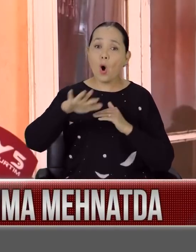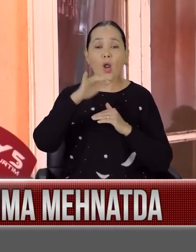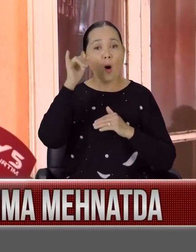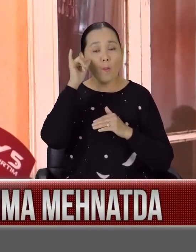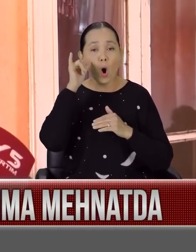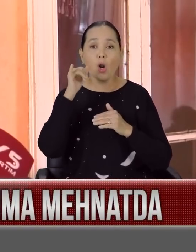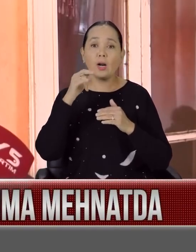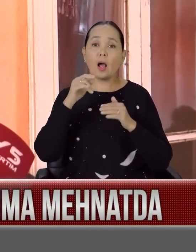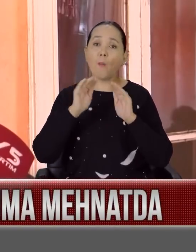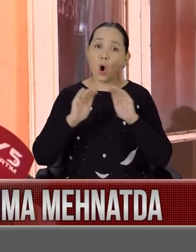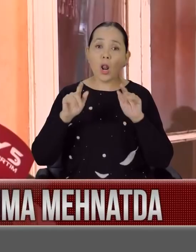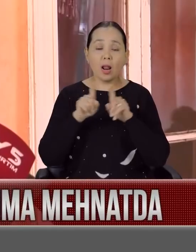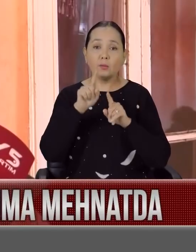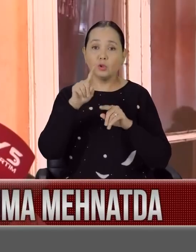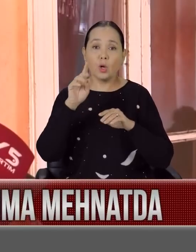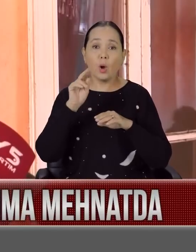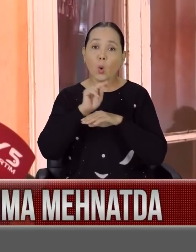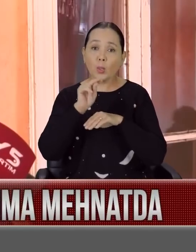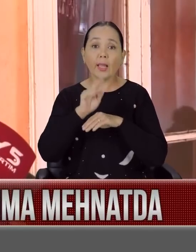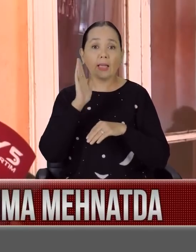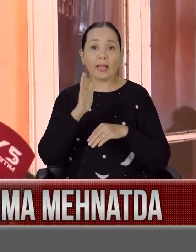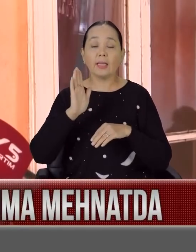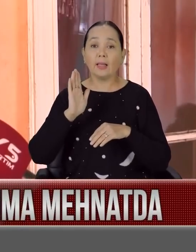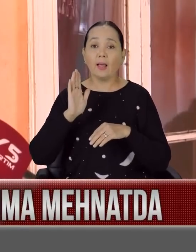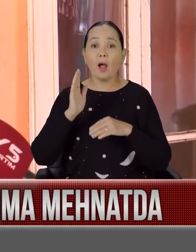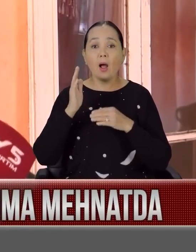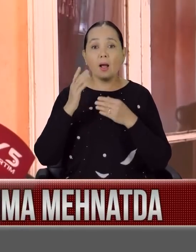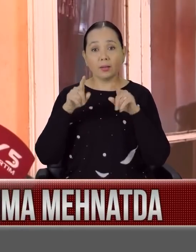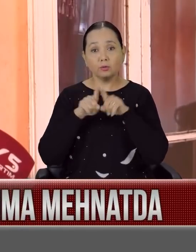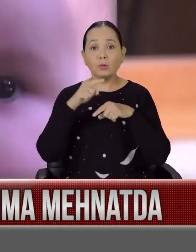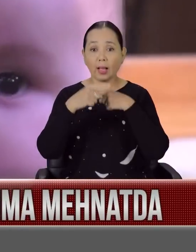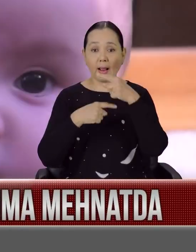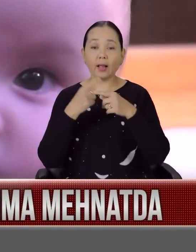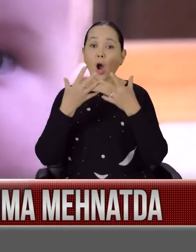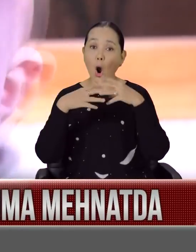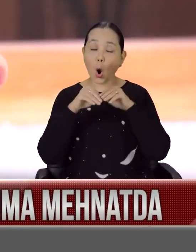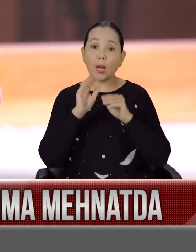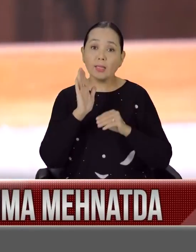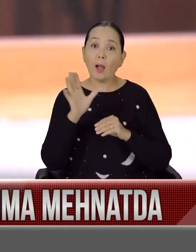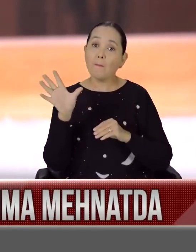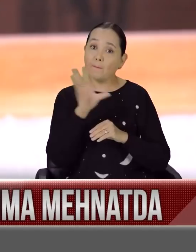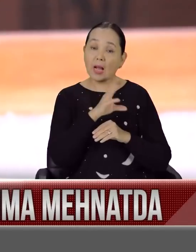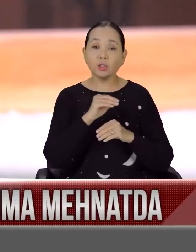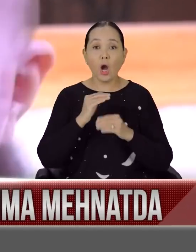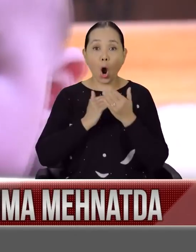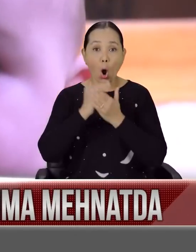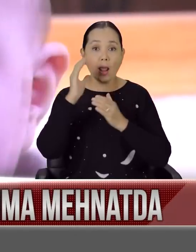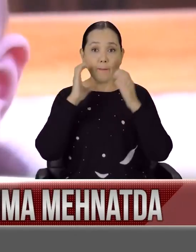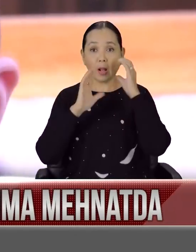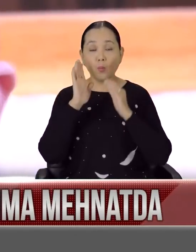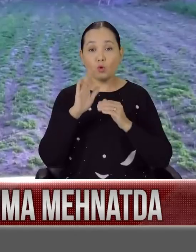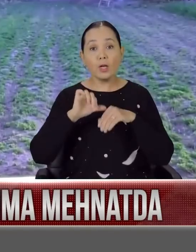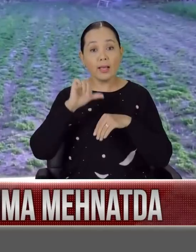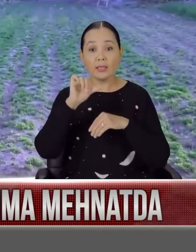xol, chorvachilik, bolalar ham shunga xo'jayinim o'rgatgandan keyin ular ham shunaqa qilib ketishdi. Oiladagilarning barchasi oliy ma'lumotli